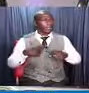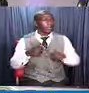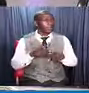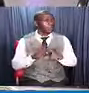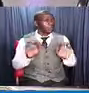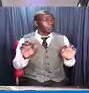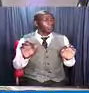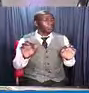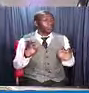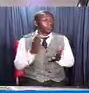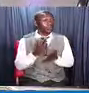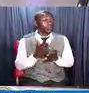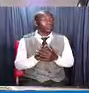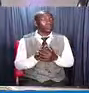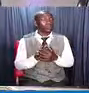the time.